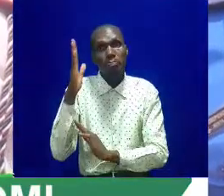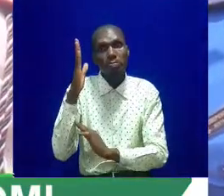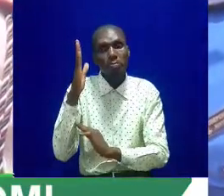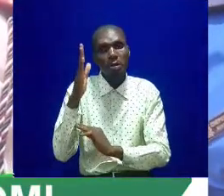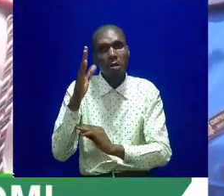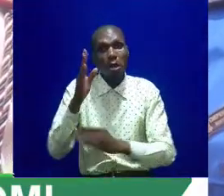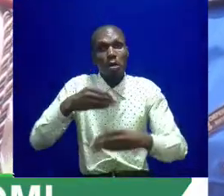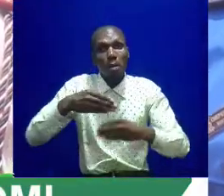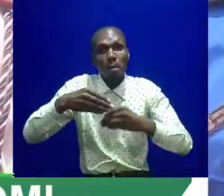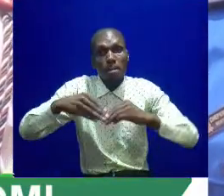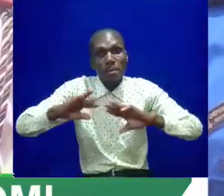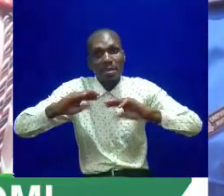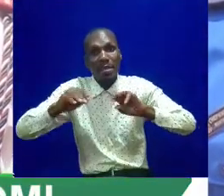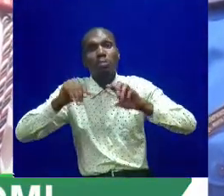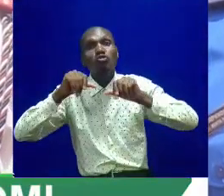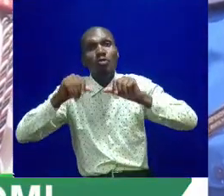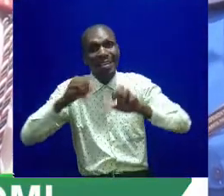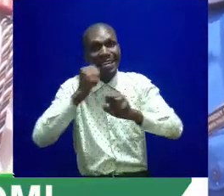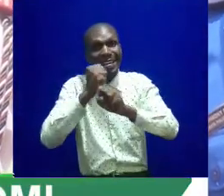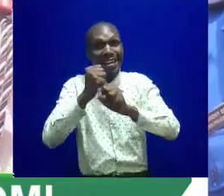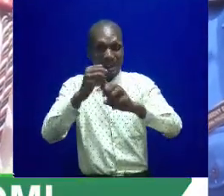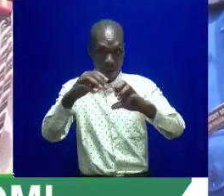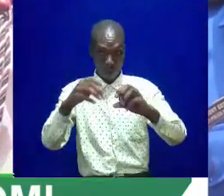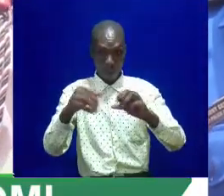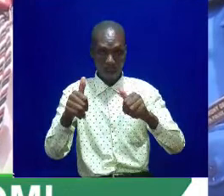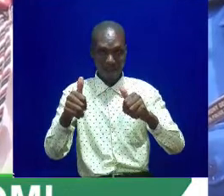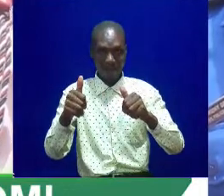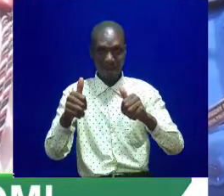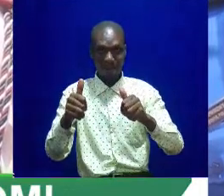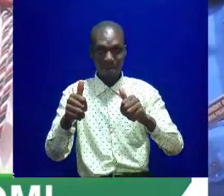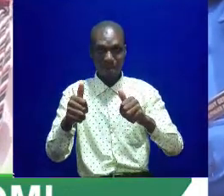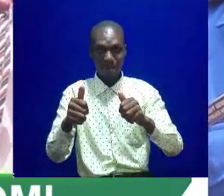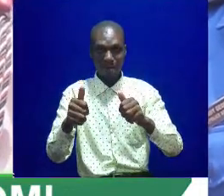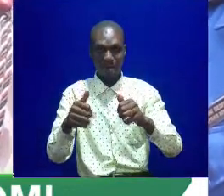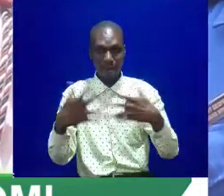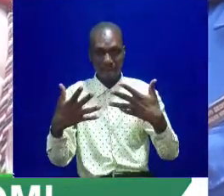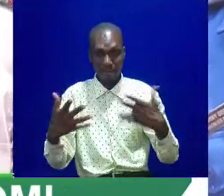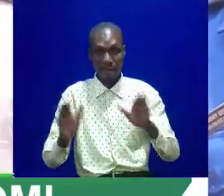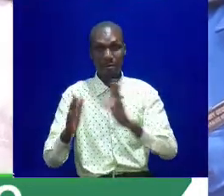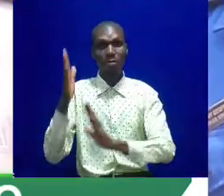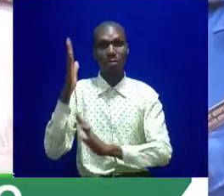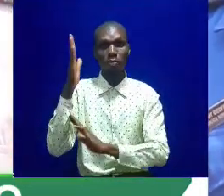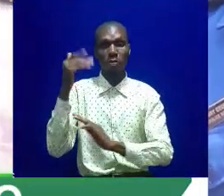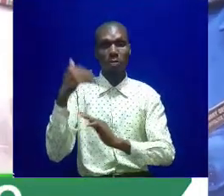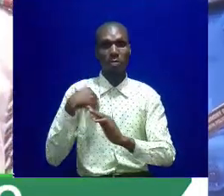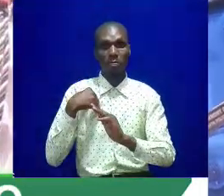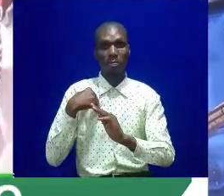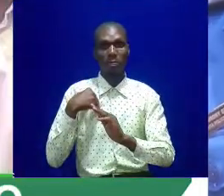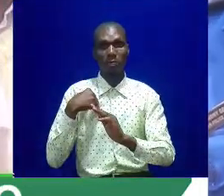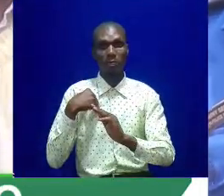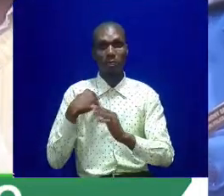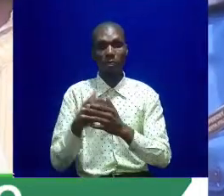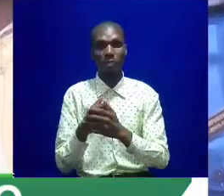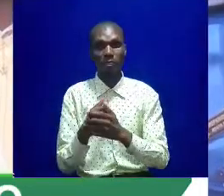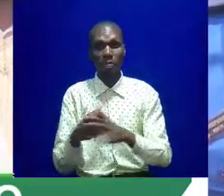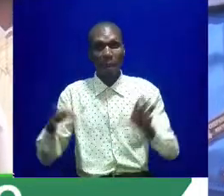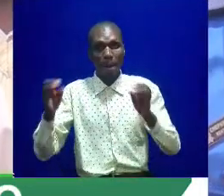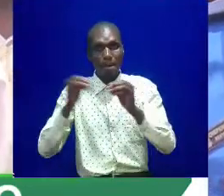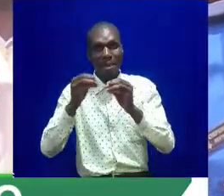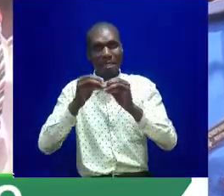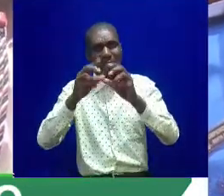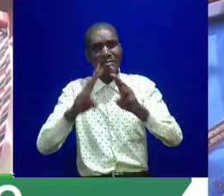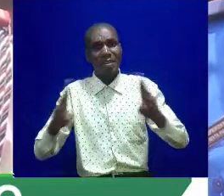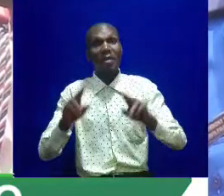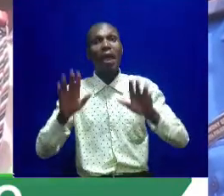zao zinaendeshwa kulingana kwa mazingira ya usalama. Kwa hivyo umekuwa ni mkutano wa manufaa,